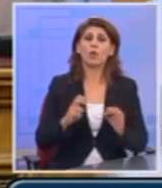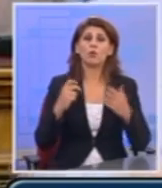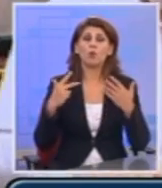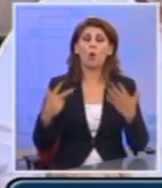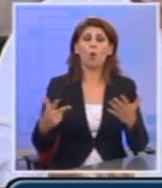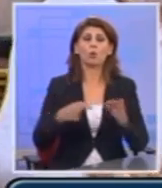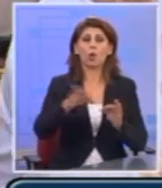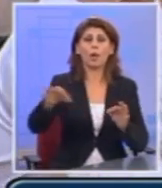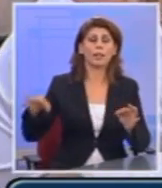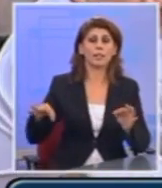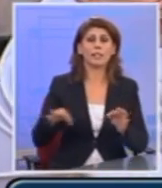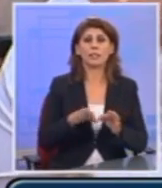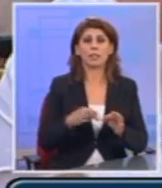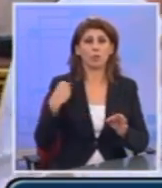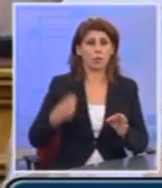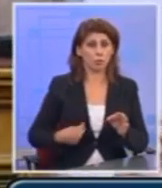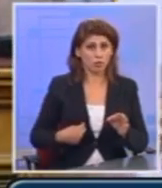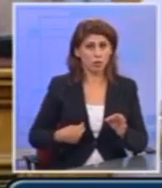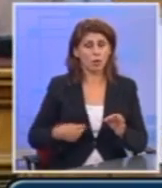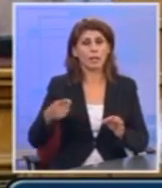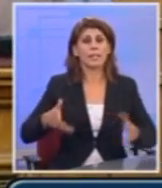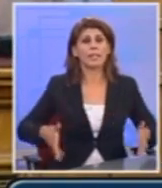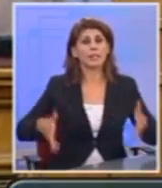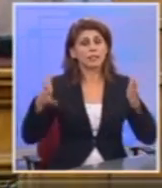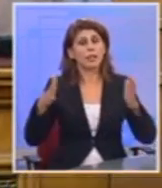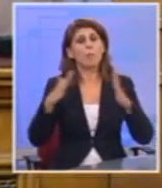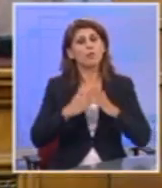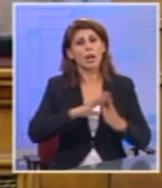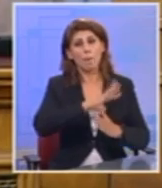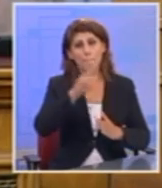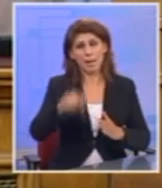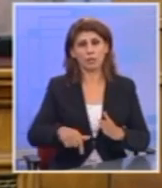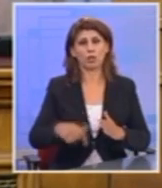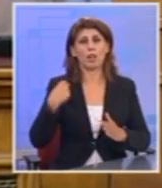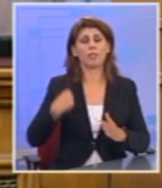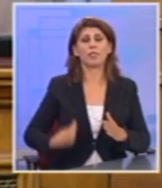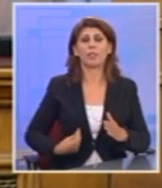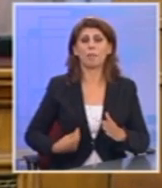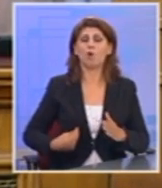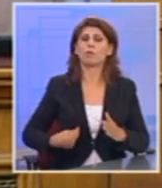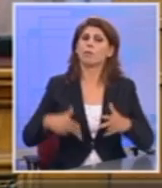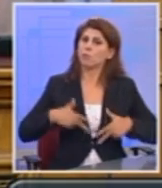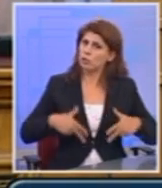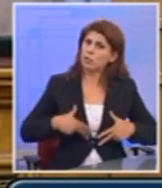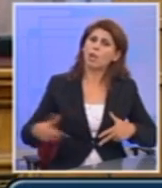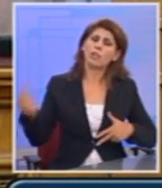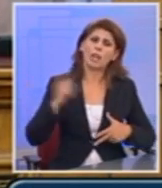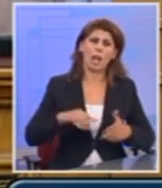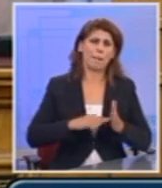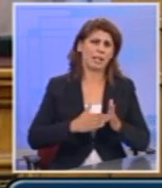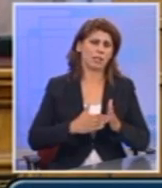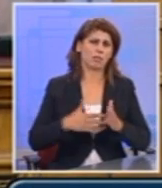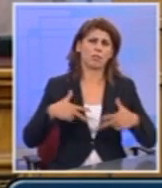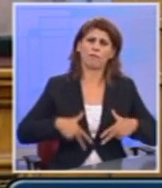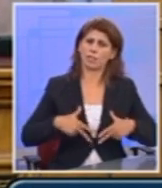του δημοσίου μεταξύ των οποίων κτίρια που στεγάζουν μέχρι τώρα δημόσια υπουργεία και άλλες